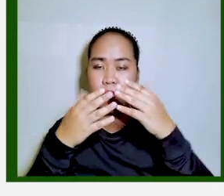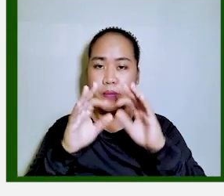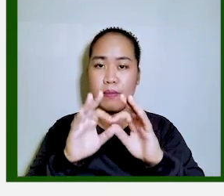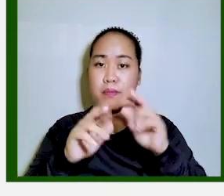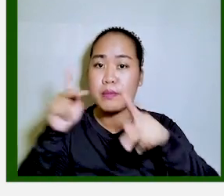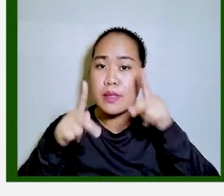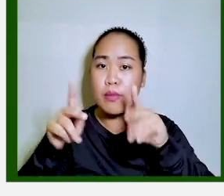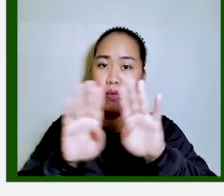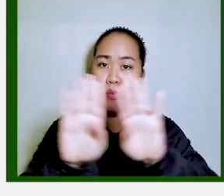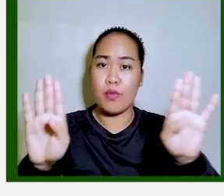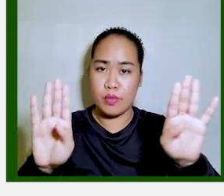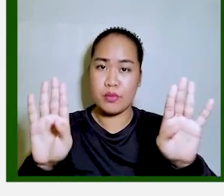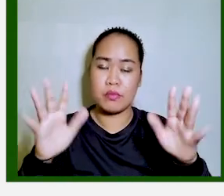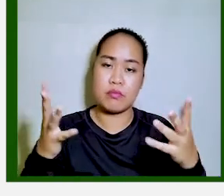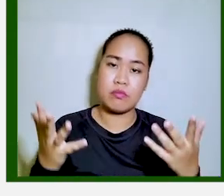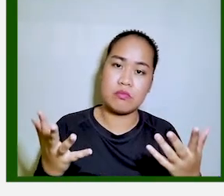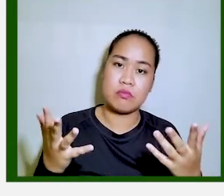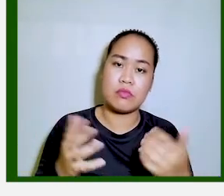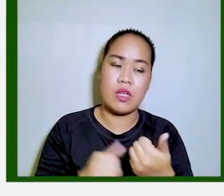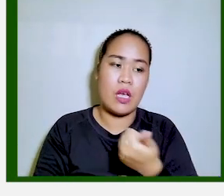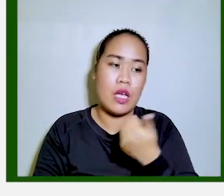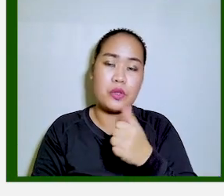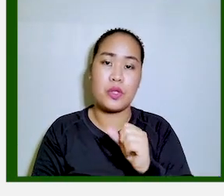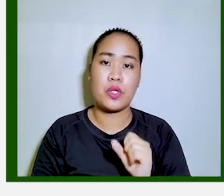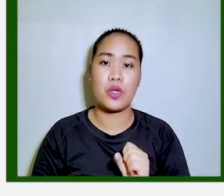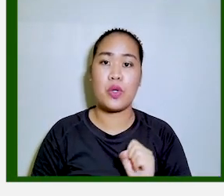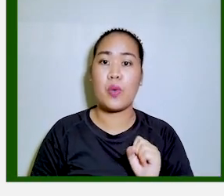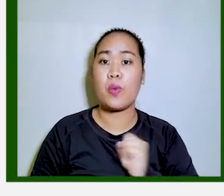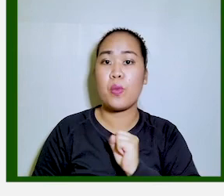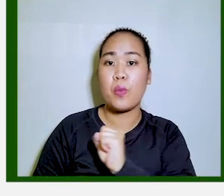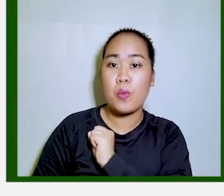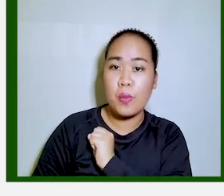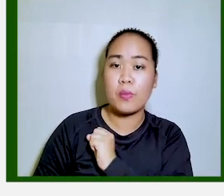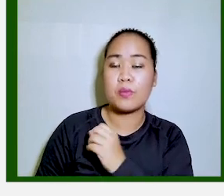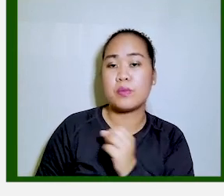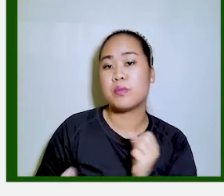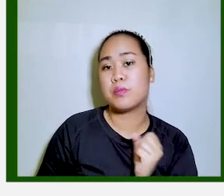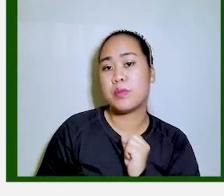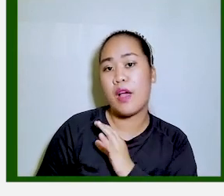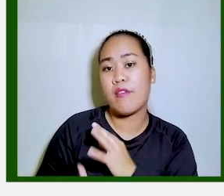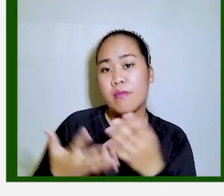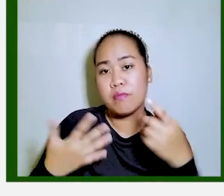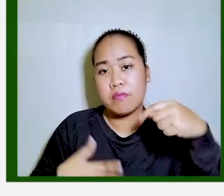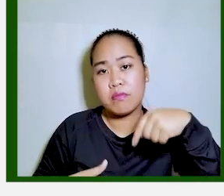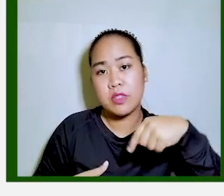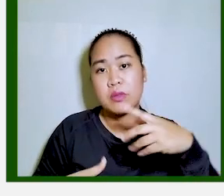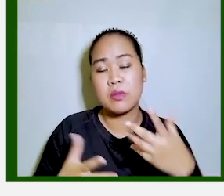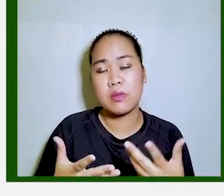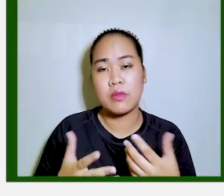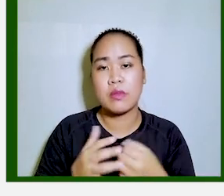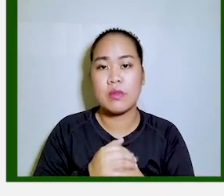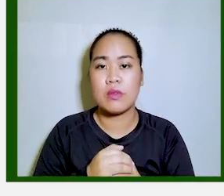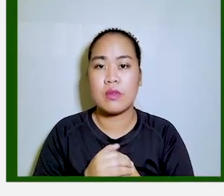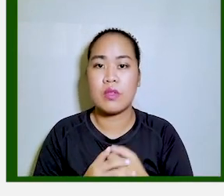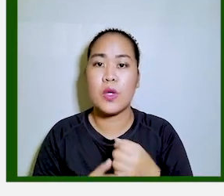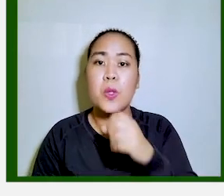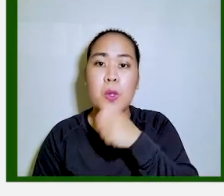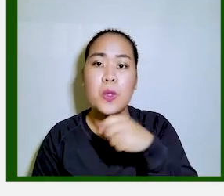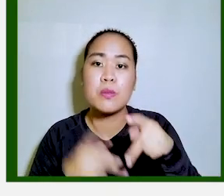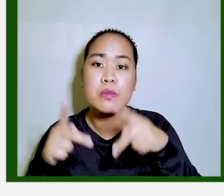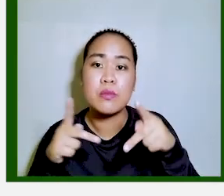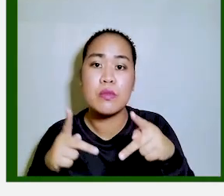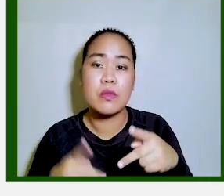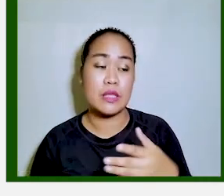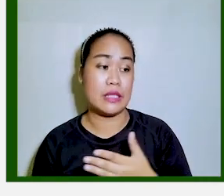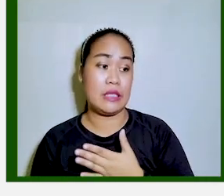senior citizens, di ba? And then tuloy-tuloy na po yan, di ba? Yung sa akin, yung ibibigay ko na lang sa'yo. Gusto